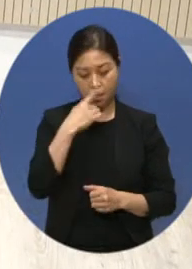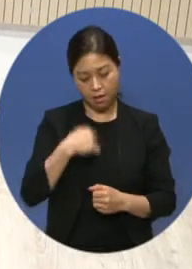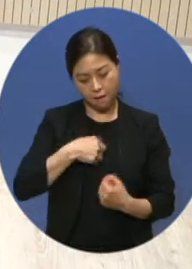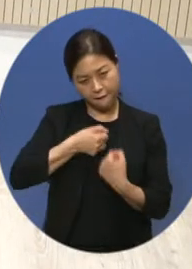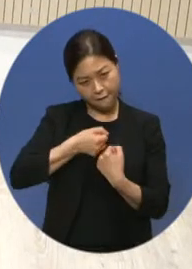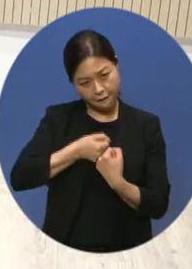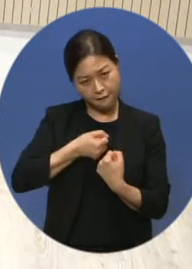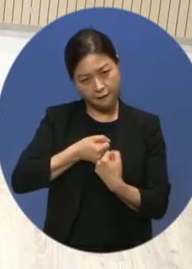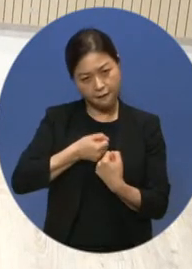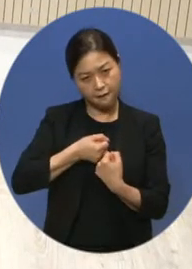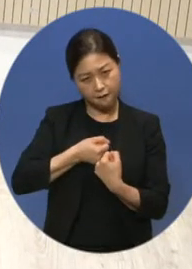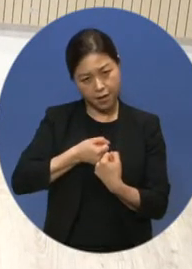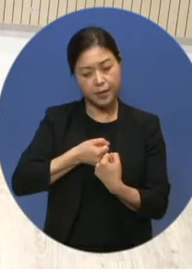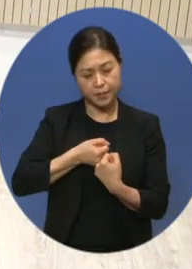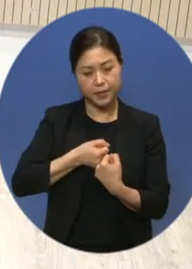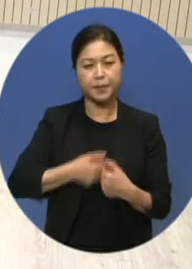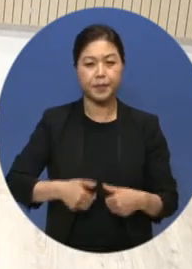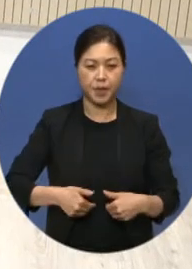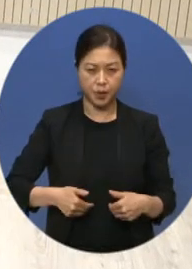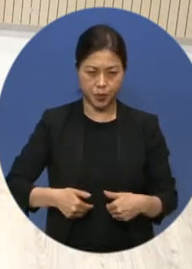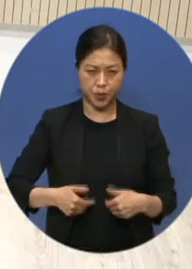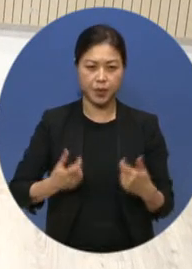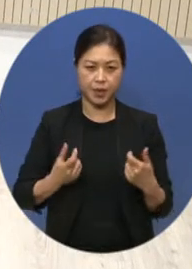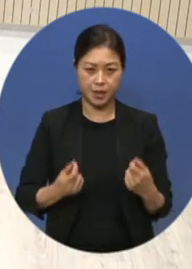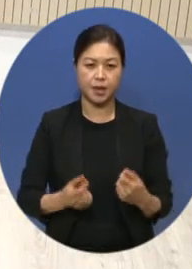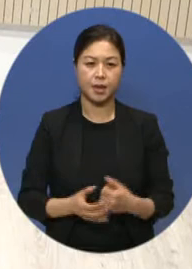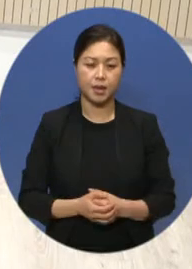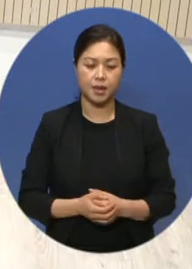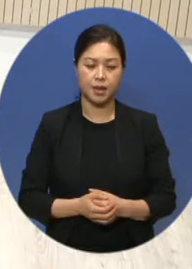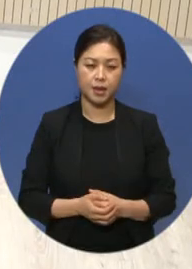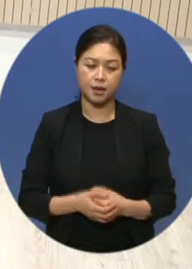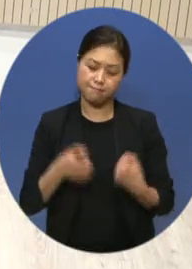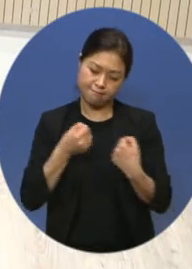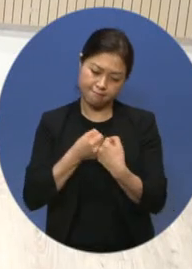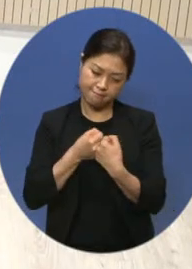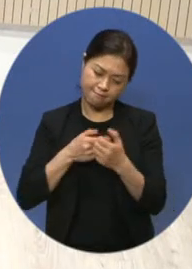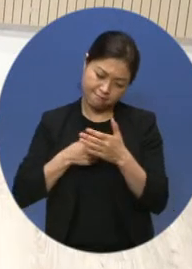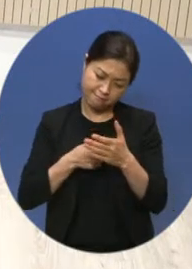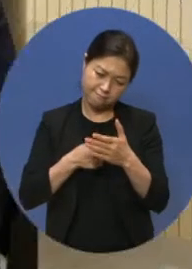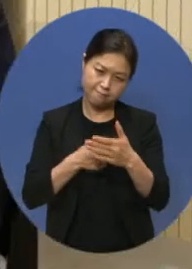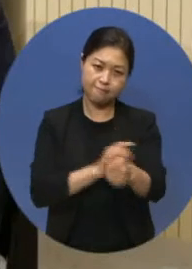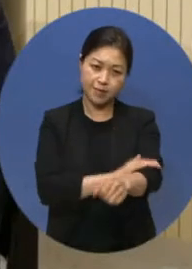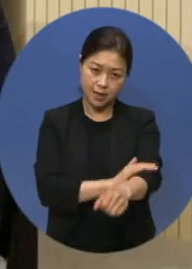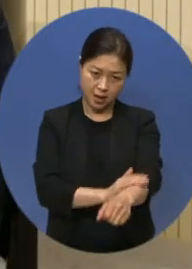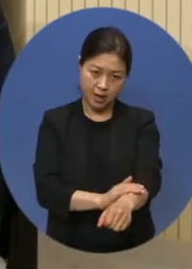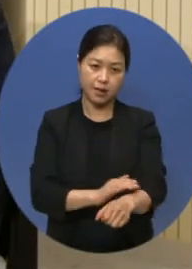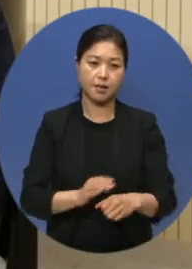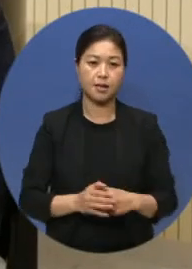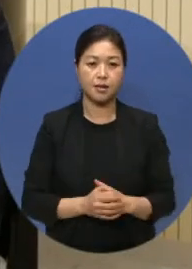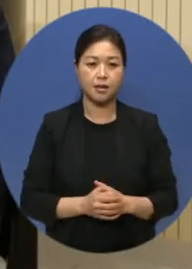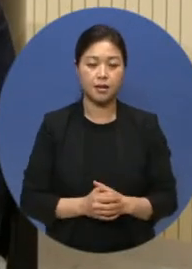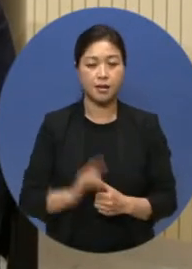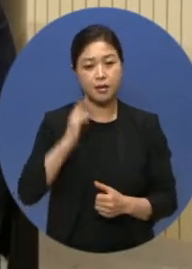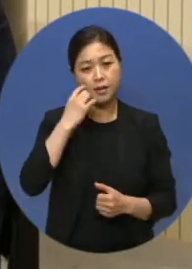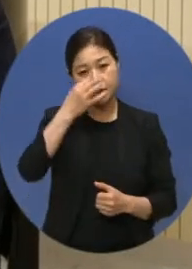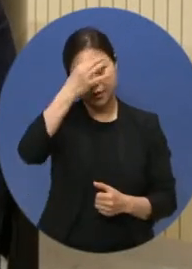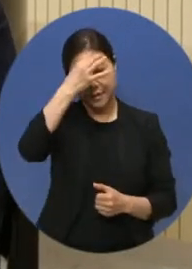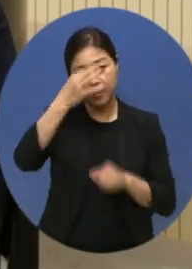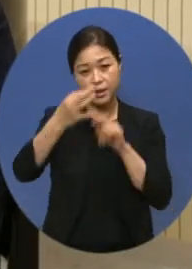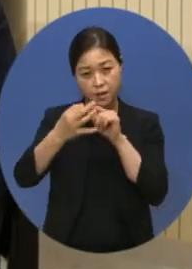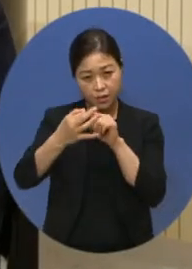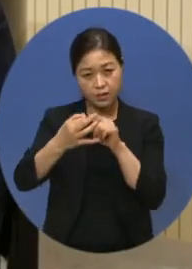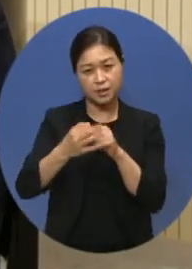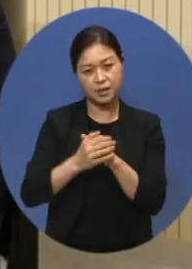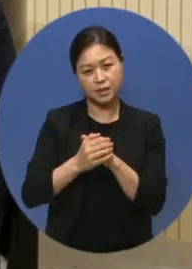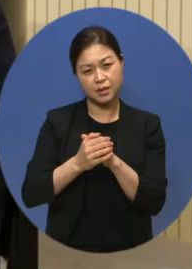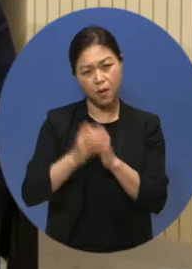싸움을 통해서 이루어져야 되기 때문에 그러한 것들을 잘 이겨내고 또 예술이라는 것은 끝없는